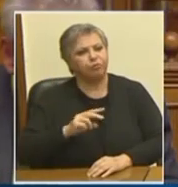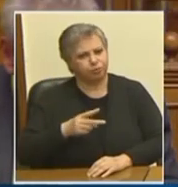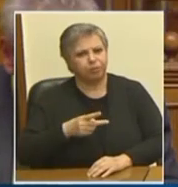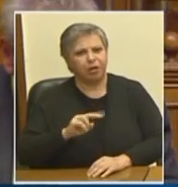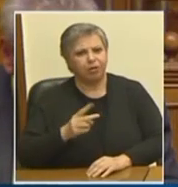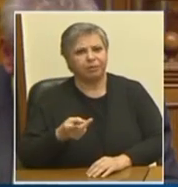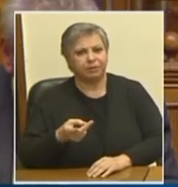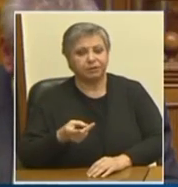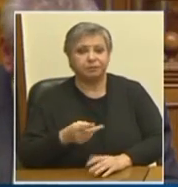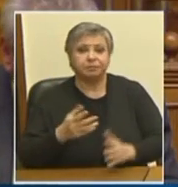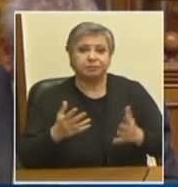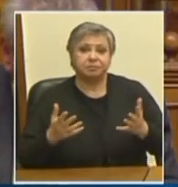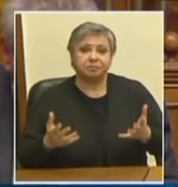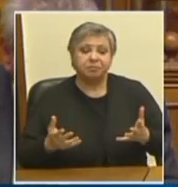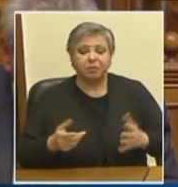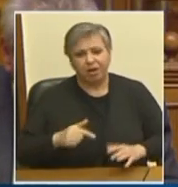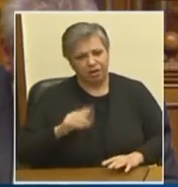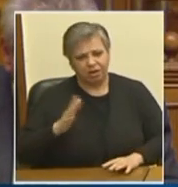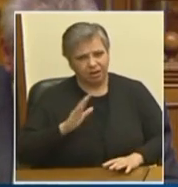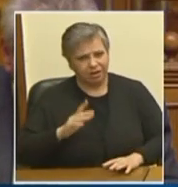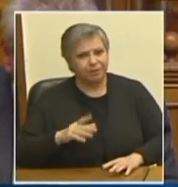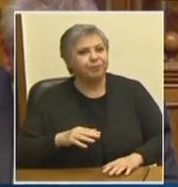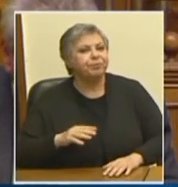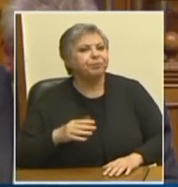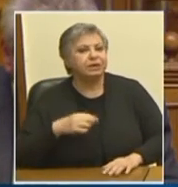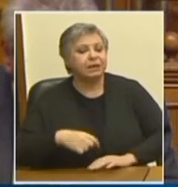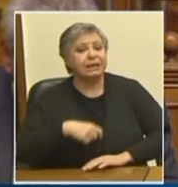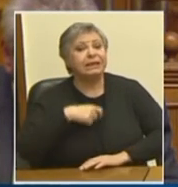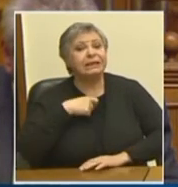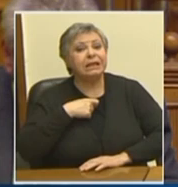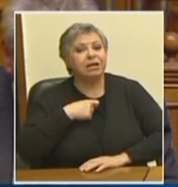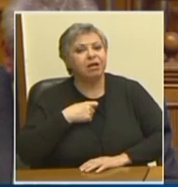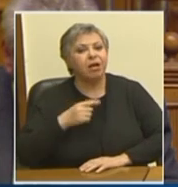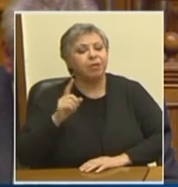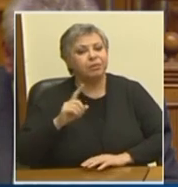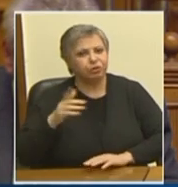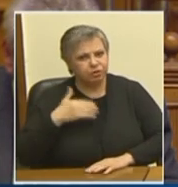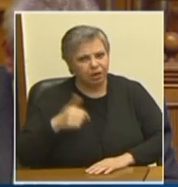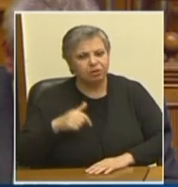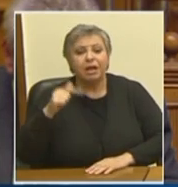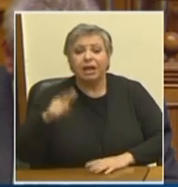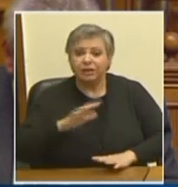προφανώς εσείς τα έχετε μπερδέψει, διότι αμιγώς ιδιωτικό πανεπιστήμιο δεν υφίσταται πουθενά.